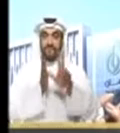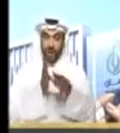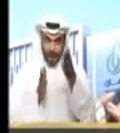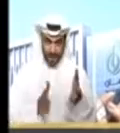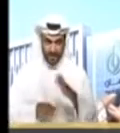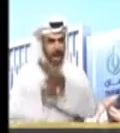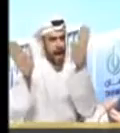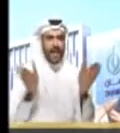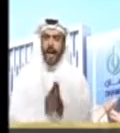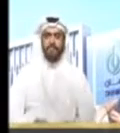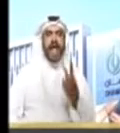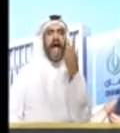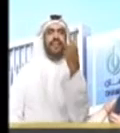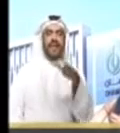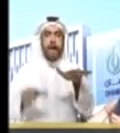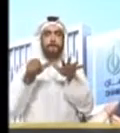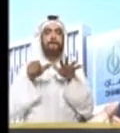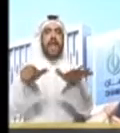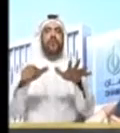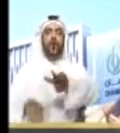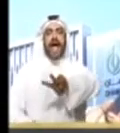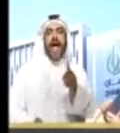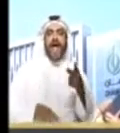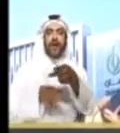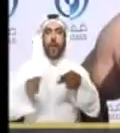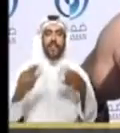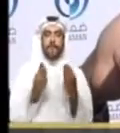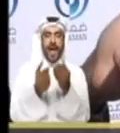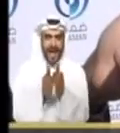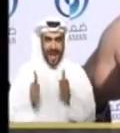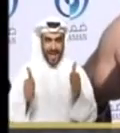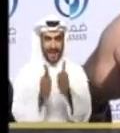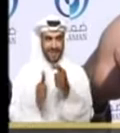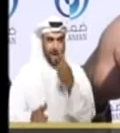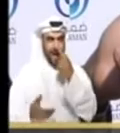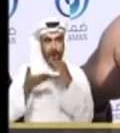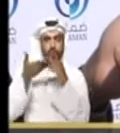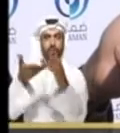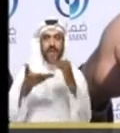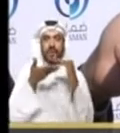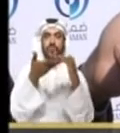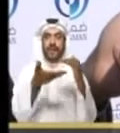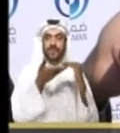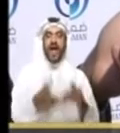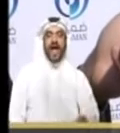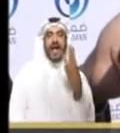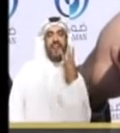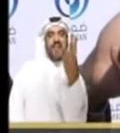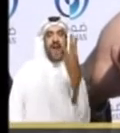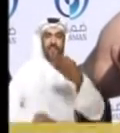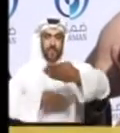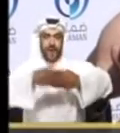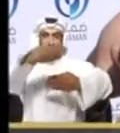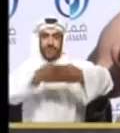قلنا 2 مليونين تقريبا من الوافدين بالقطاع الخاص وعائلاتهم. هذه الخدمات راح تقدم من خلال 3 مستشفيات